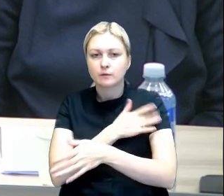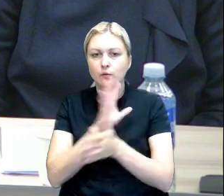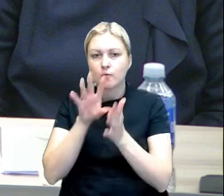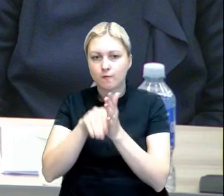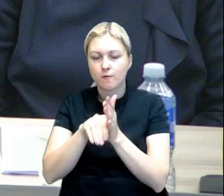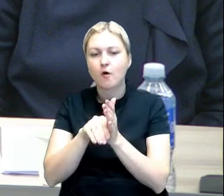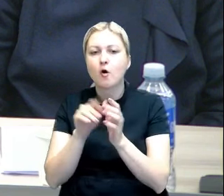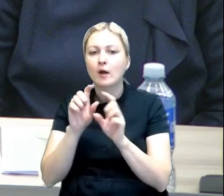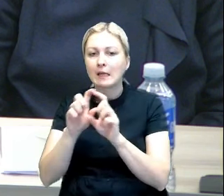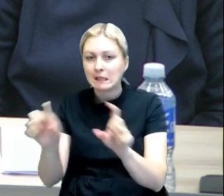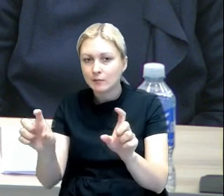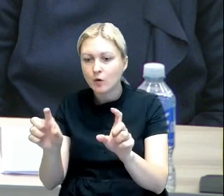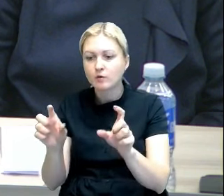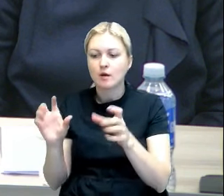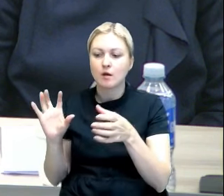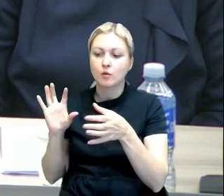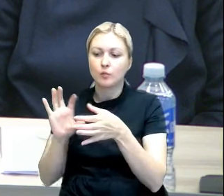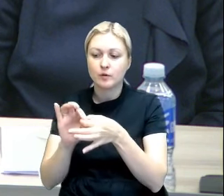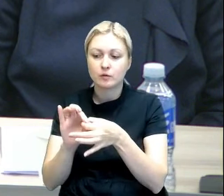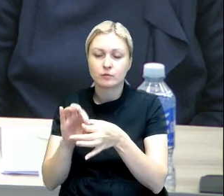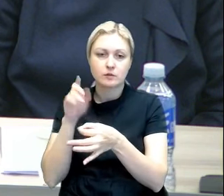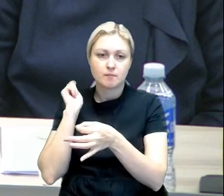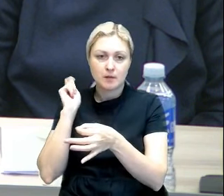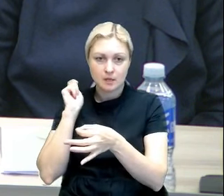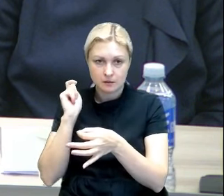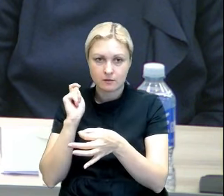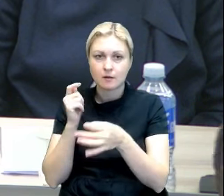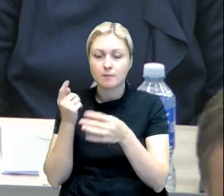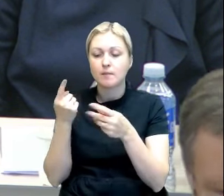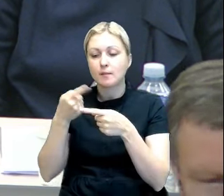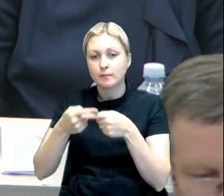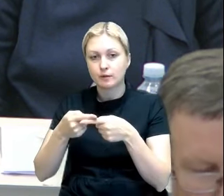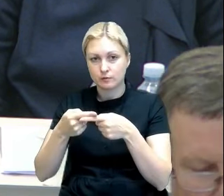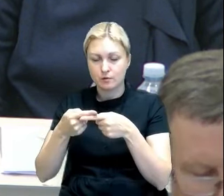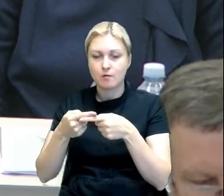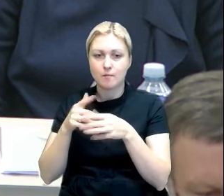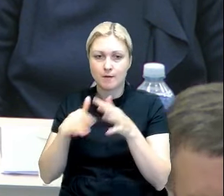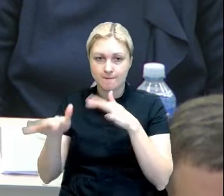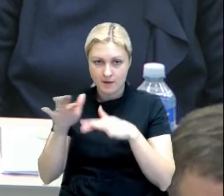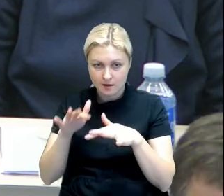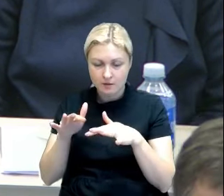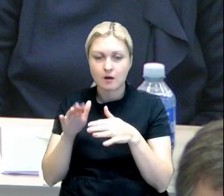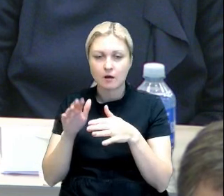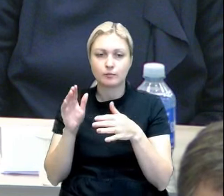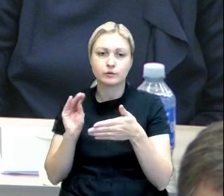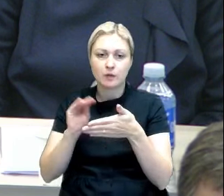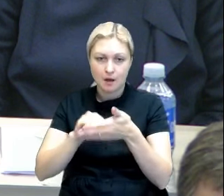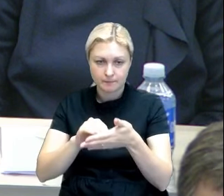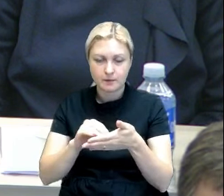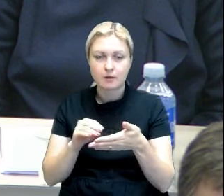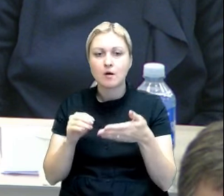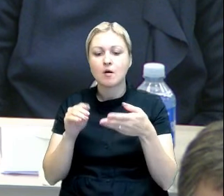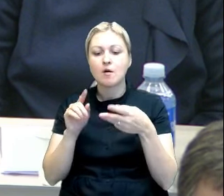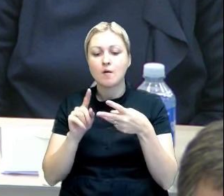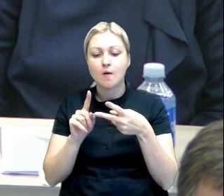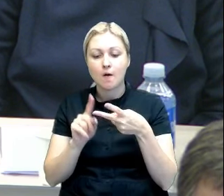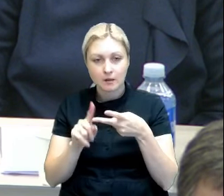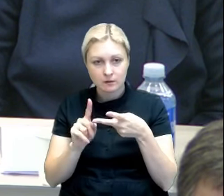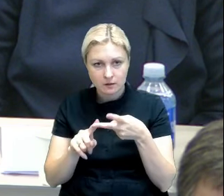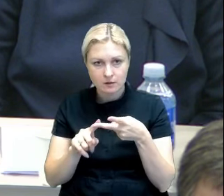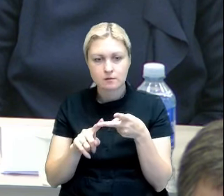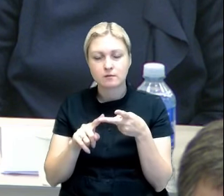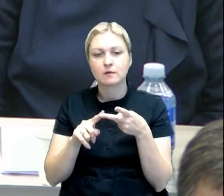tai tiktai įveda papildomai dar vieną veiklą antras dalykas pati vildmina yra per maža kad